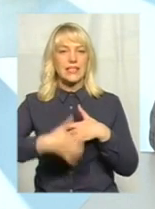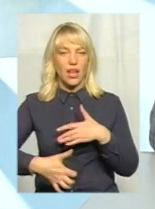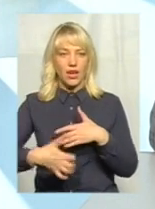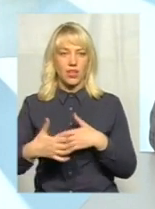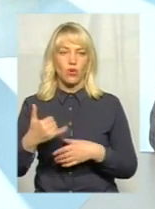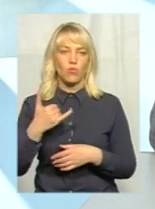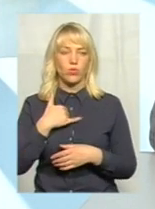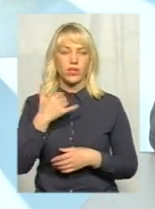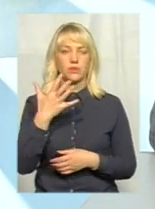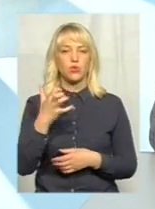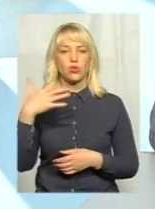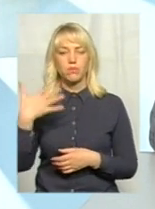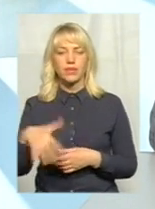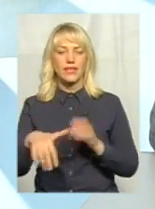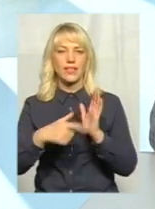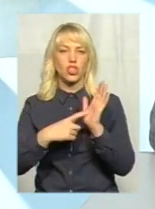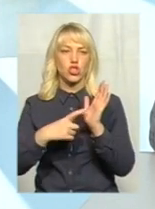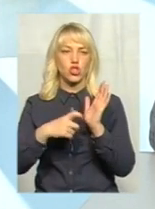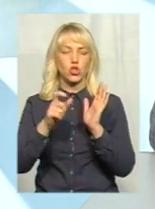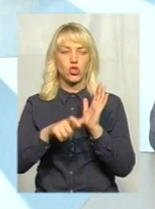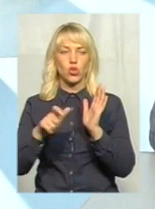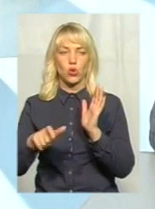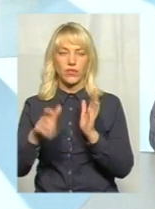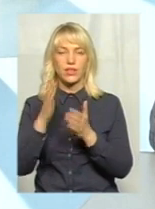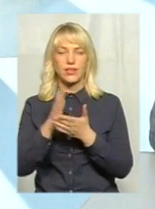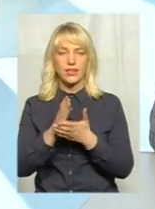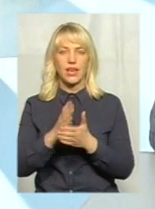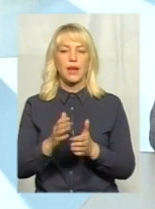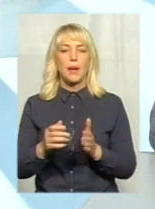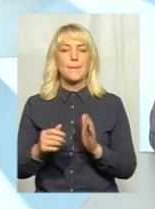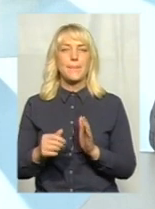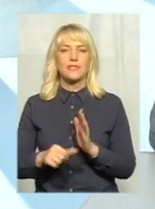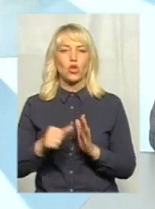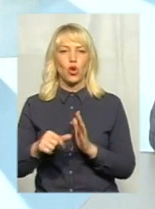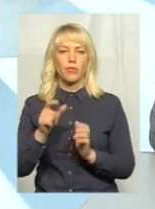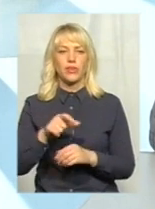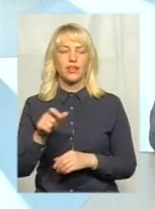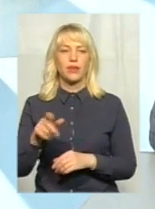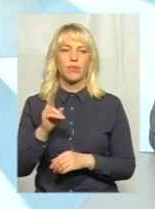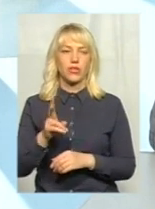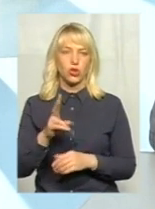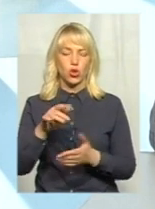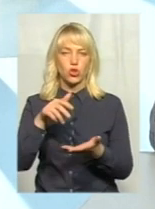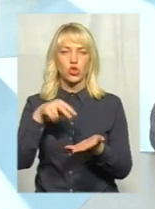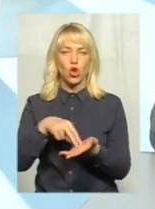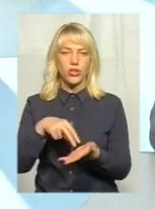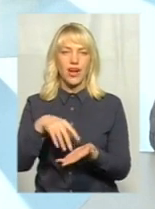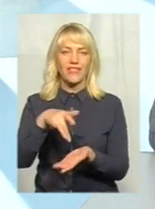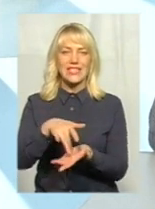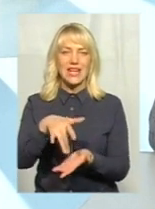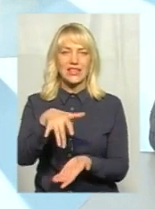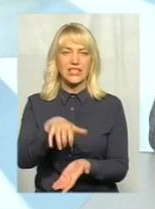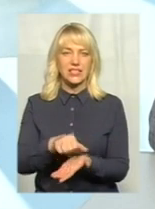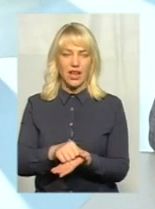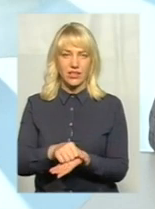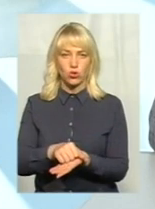по 550-600 чоловік в районі є все-навсього безробітними громадянами, які перебувають на обліку в центрі зайнятості. Ну, як де,